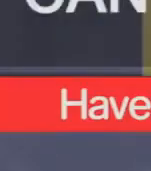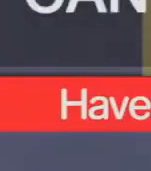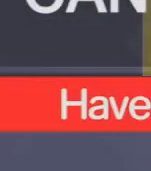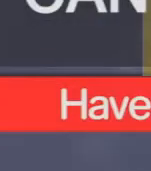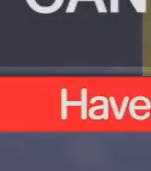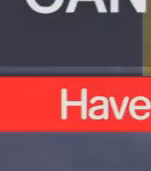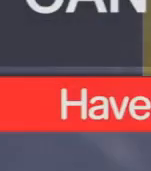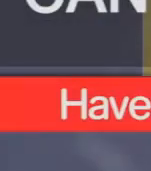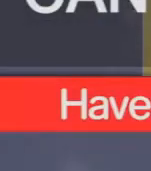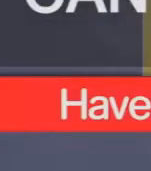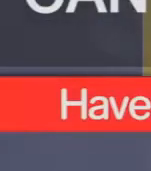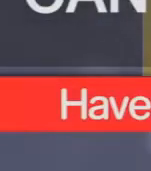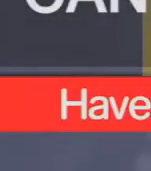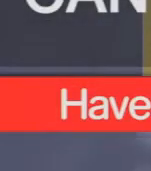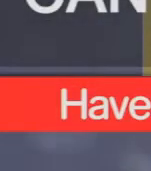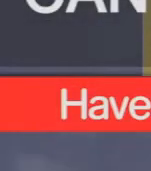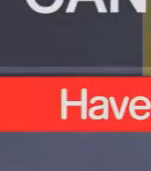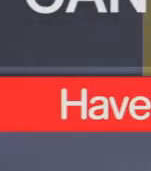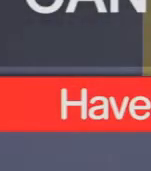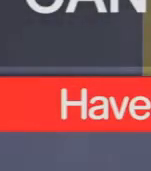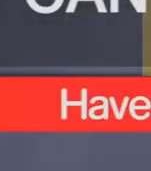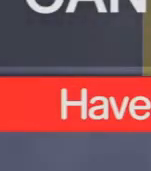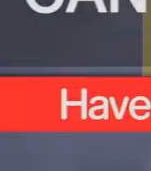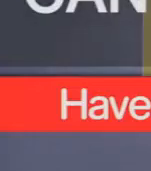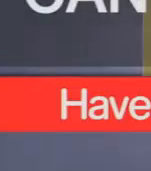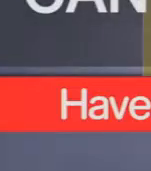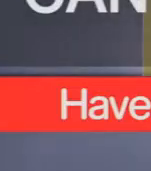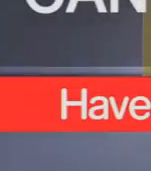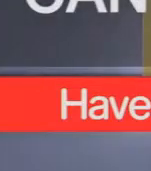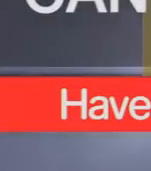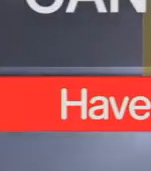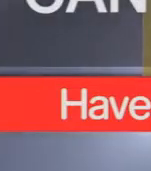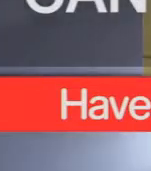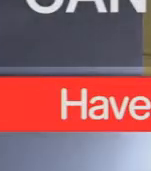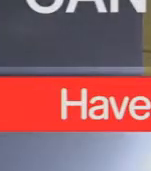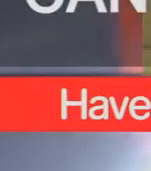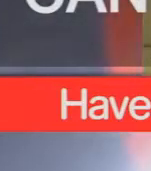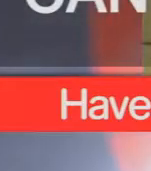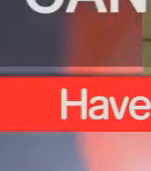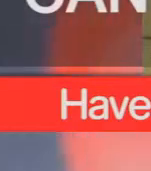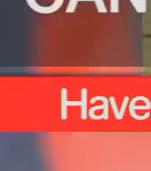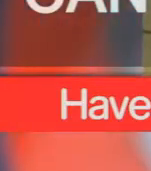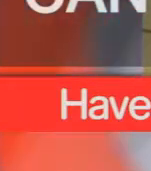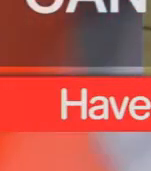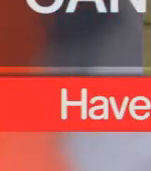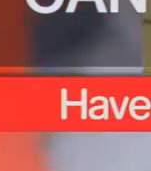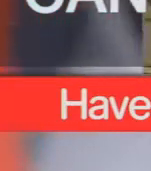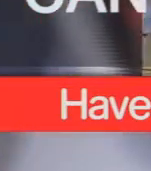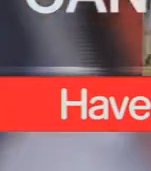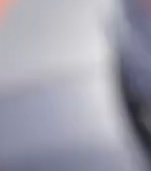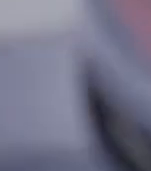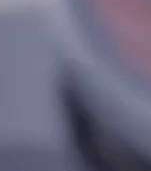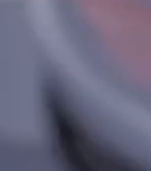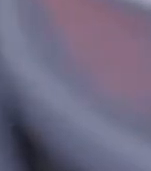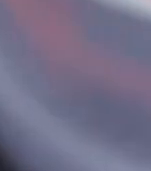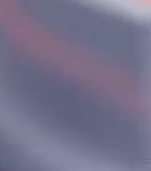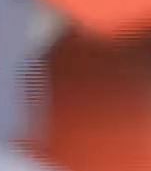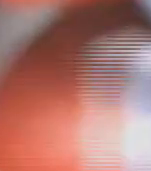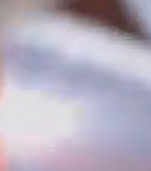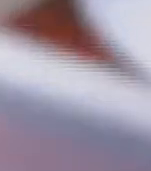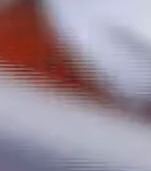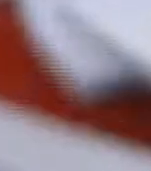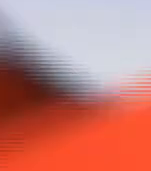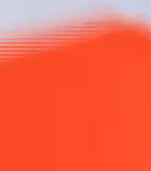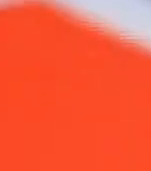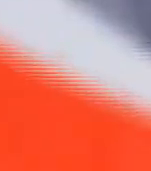Miomana amin'ny fandaharam-potoana rehetra amin'ny fifanitsanana amin'ny kanina 23/8 ny federasiona amerenana indray ny laza ny bare.